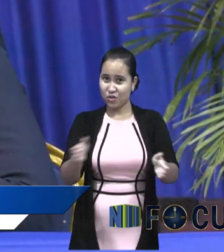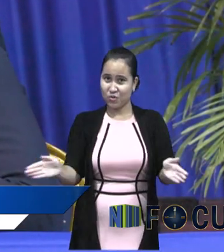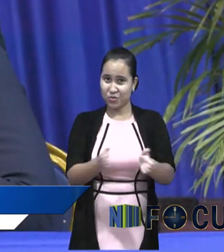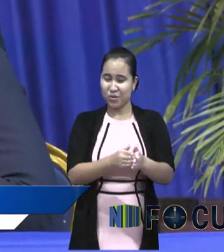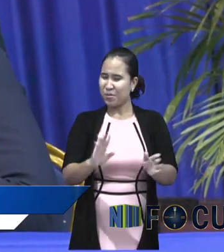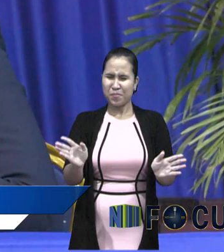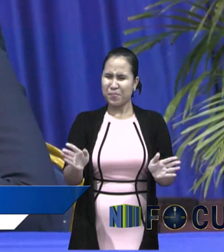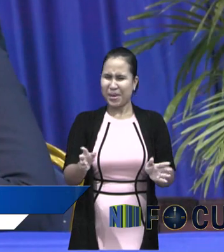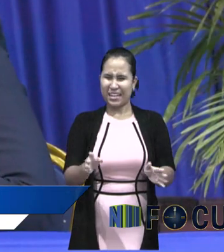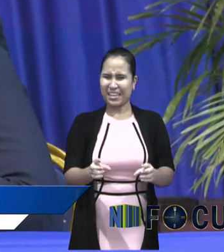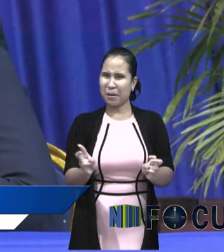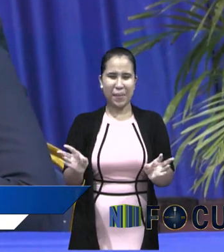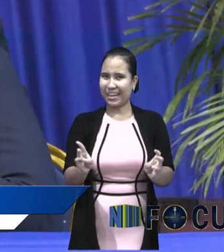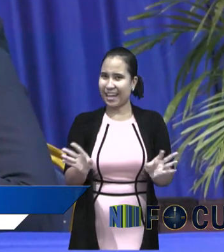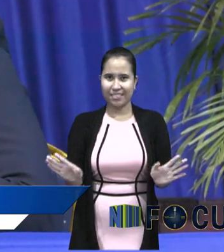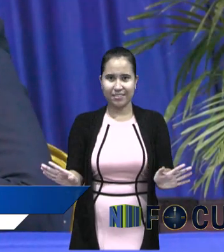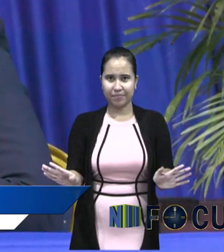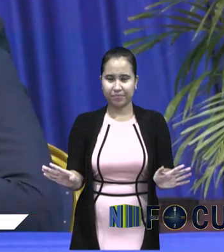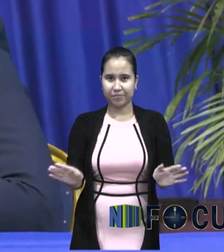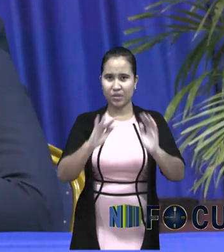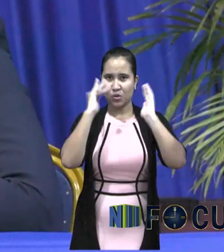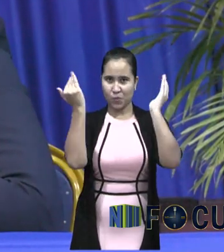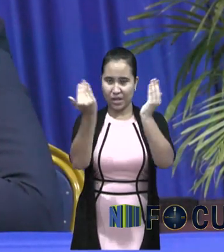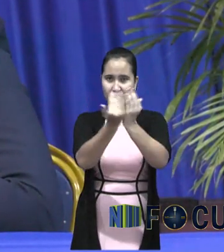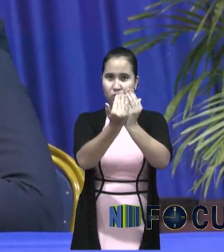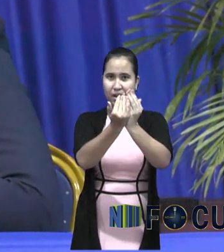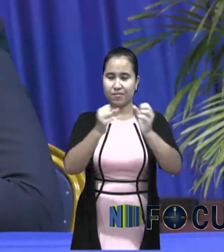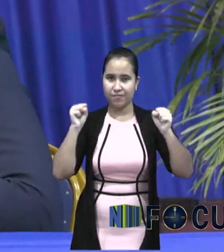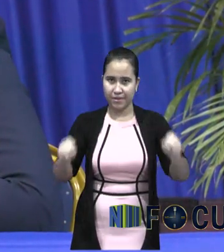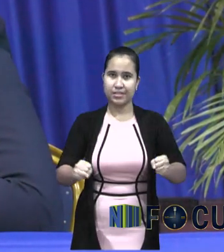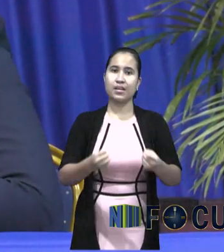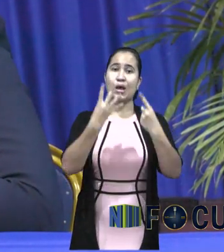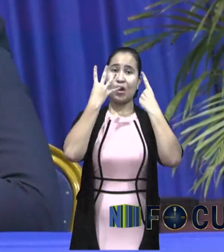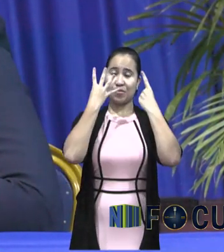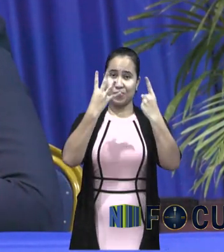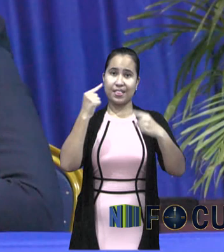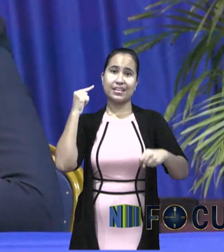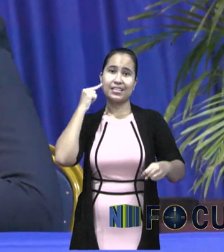verwaarlozen, vandaar dat is genomen wereldwijd de 14 dagen incubatie.